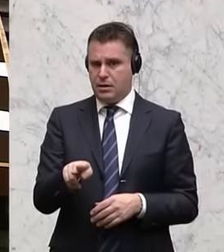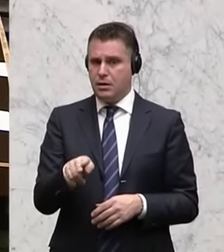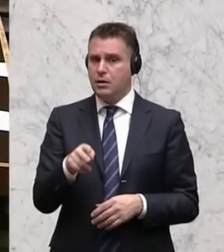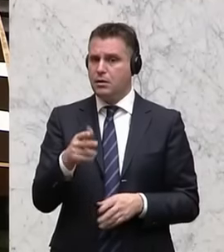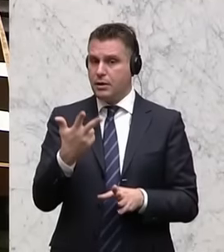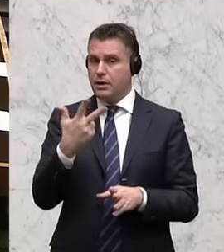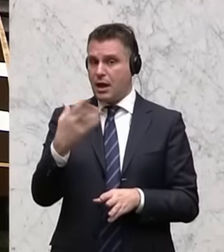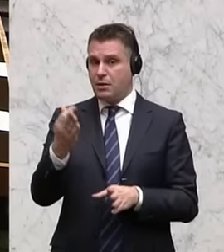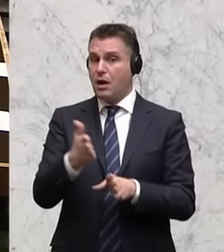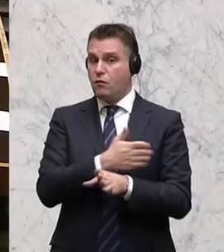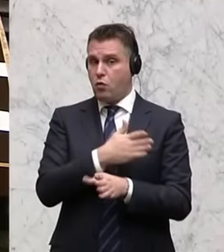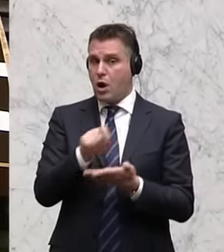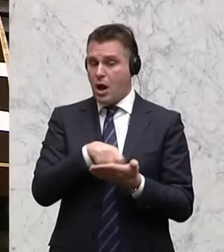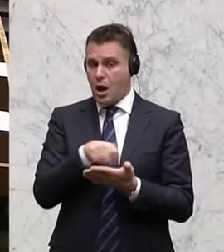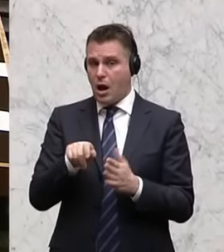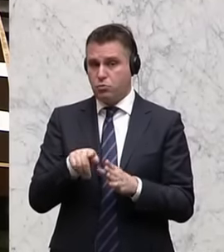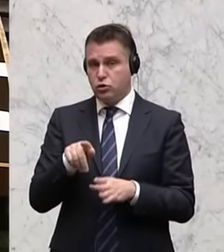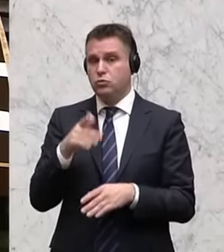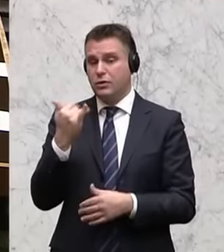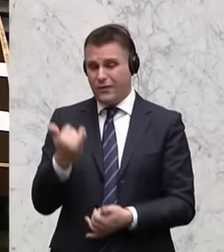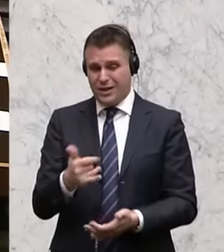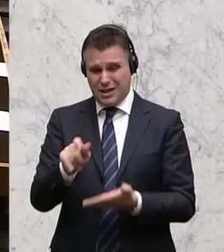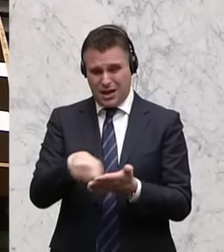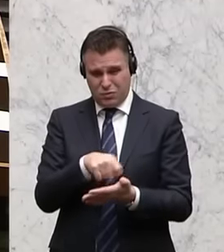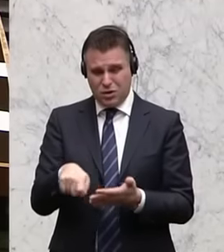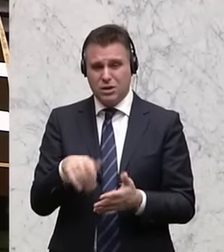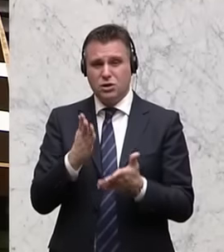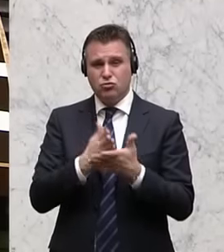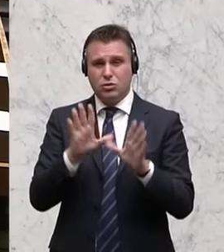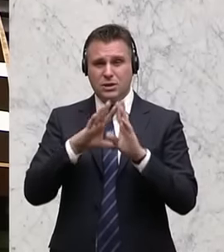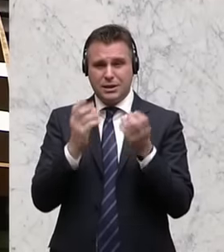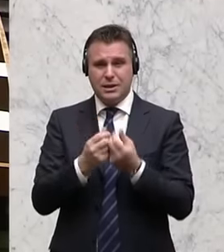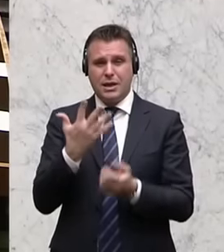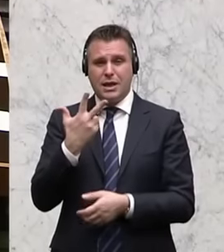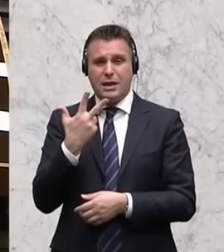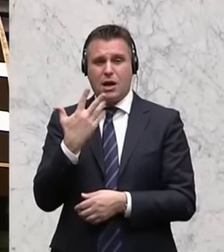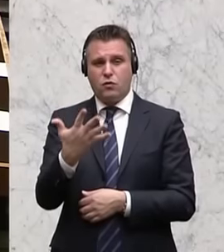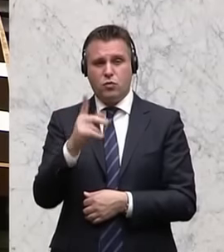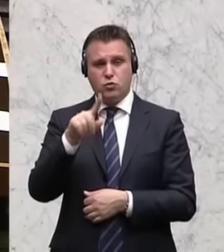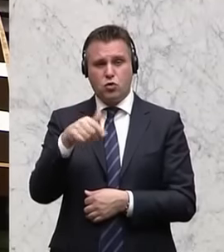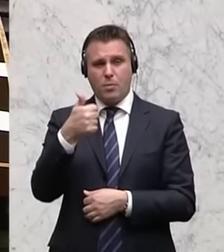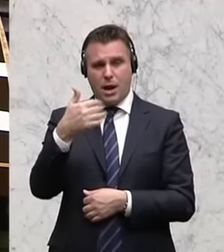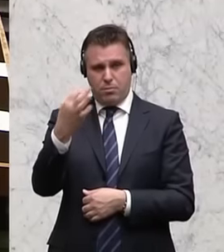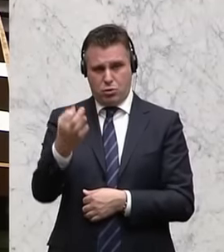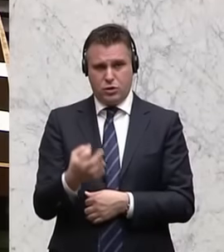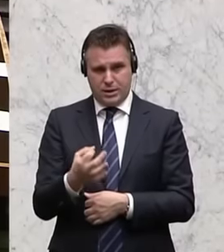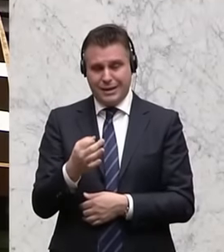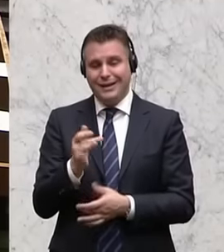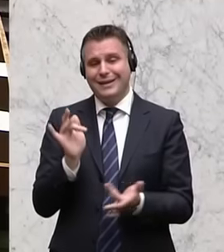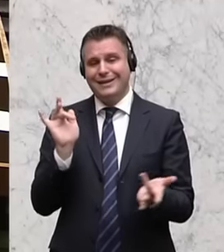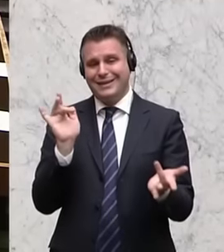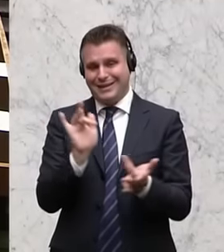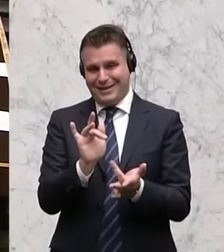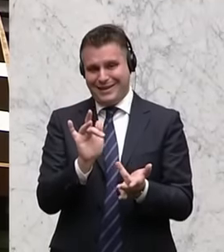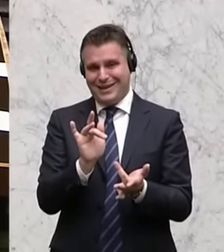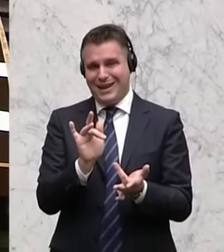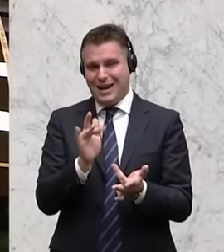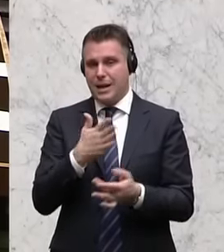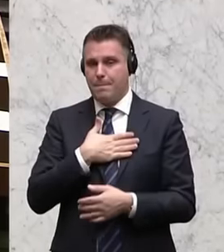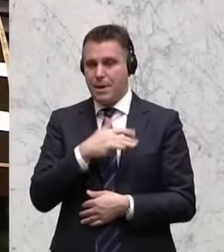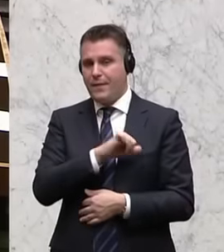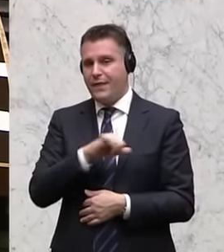3 Tage vor der Abstimmung. Bei der Abstimmung selbst hat es eine Mehrheit von 53,1% gegen die Aufgabe